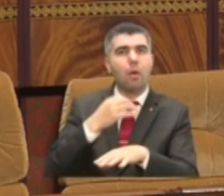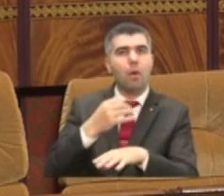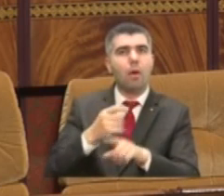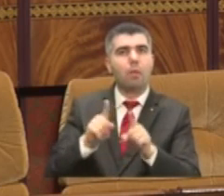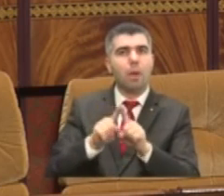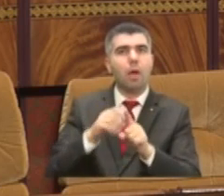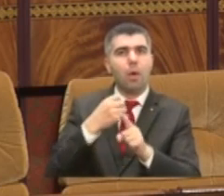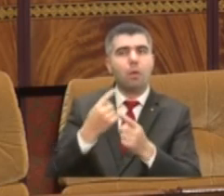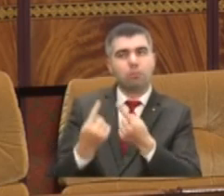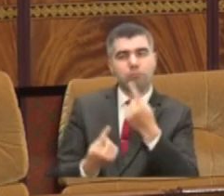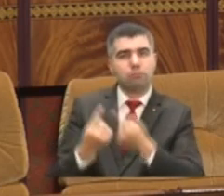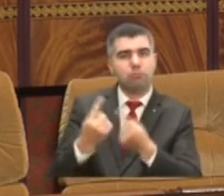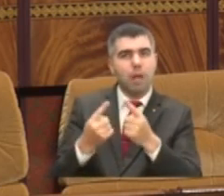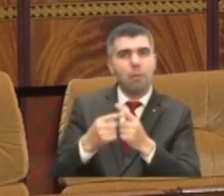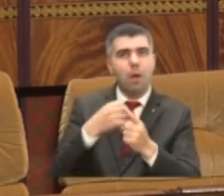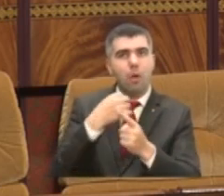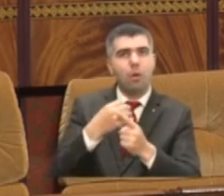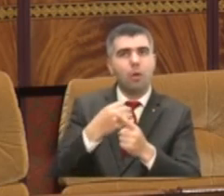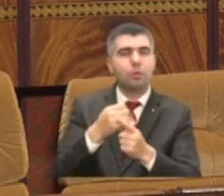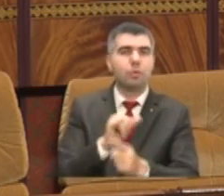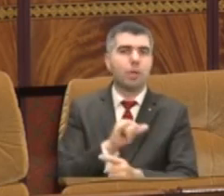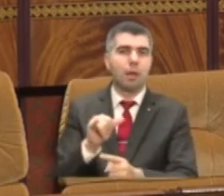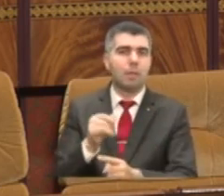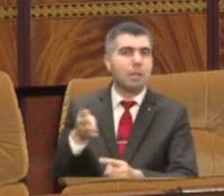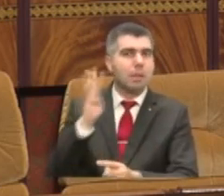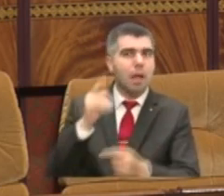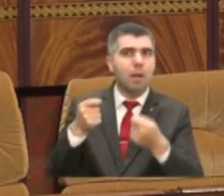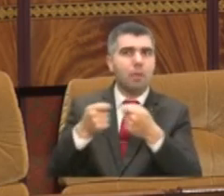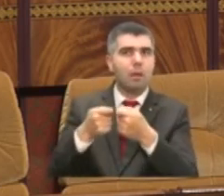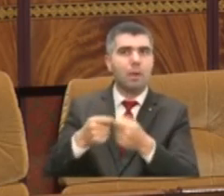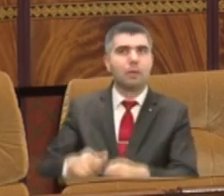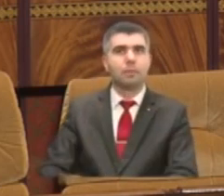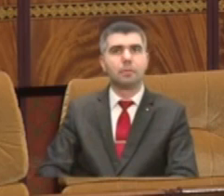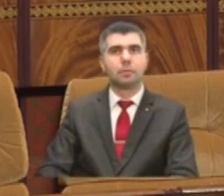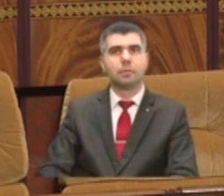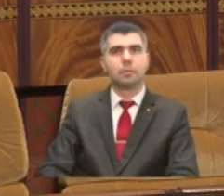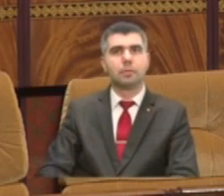كتسب في حق هذه المؤسسات. على زمان على زمان على زمان